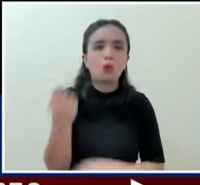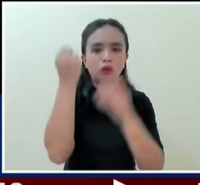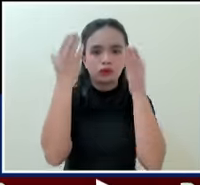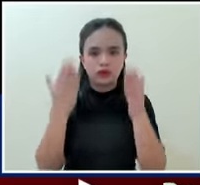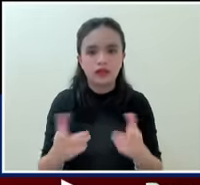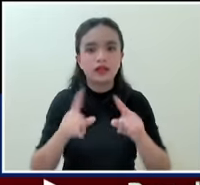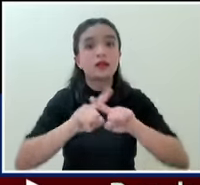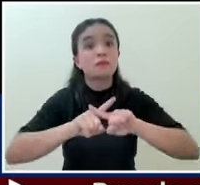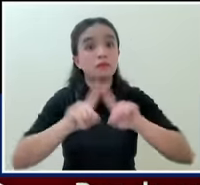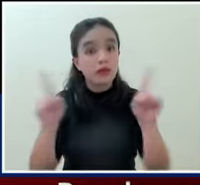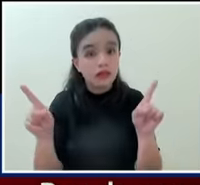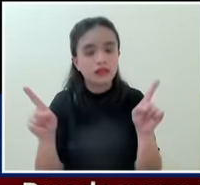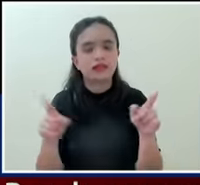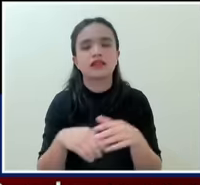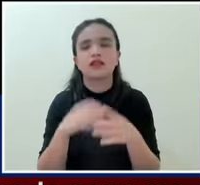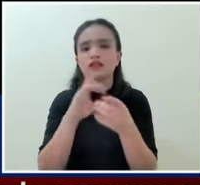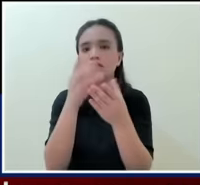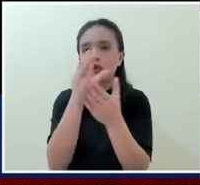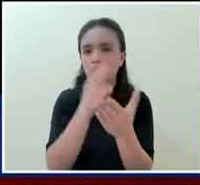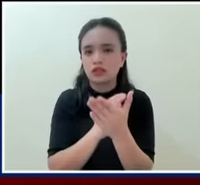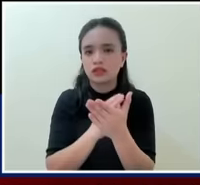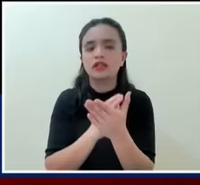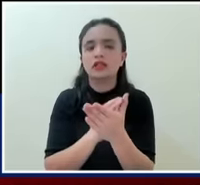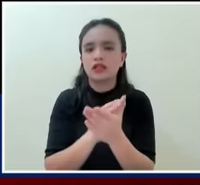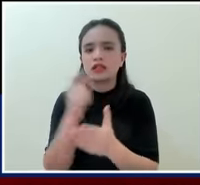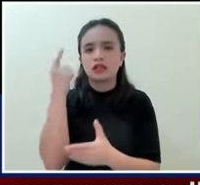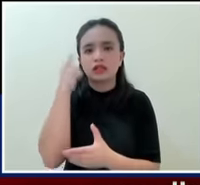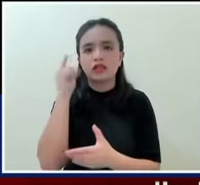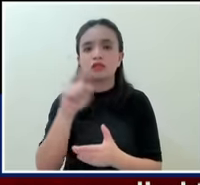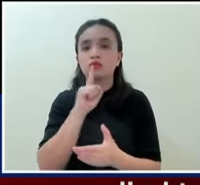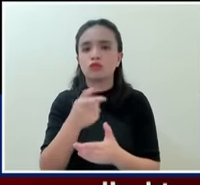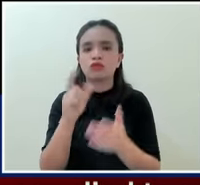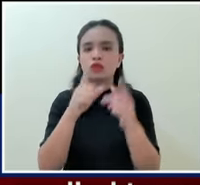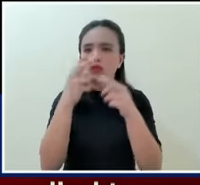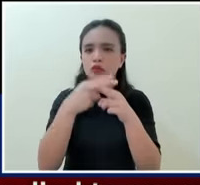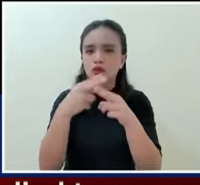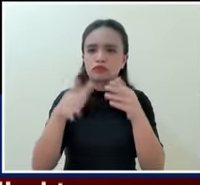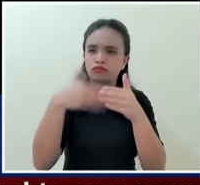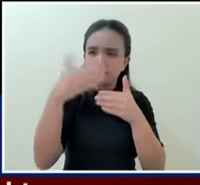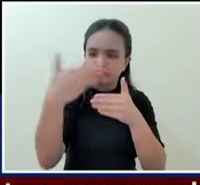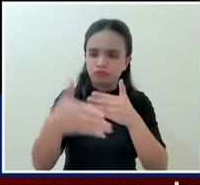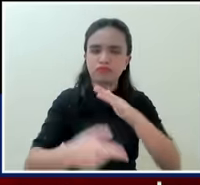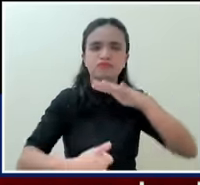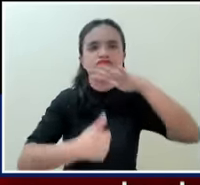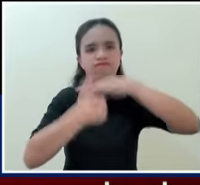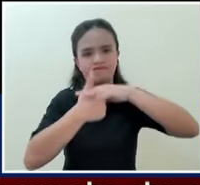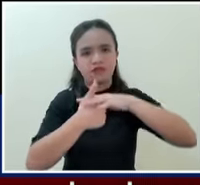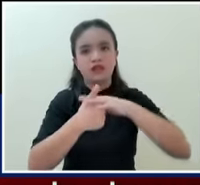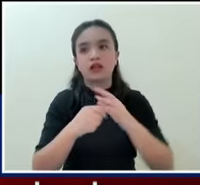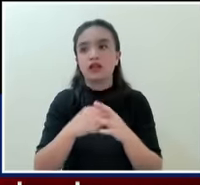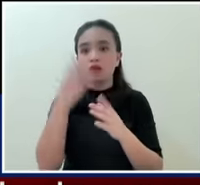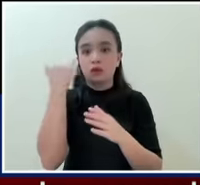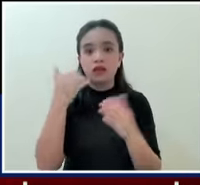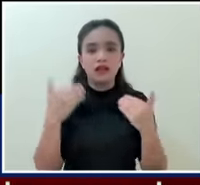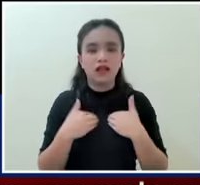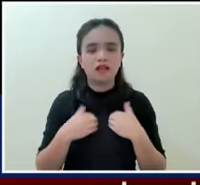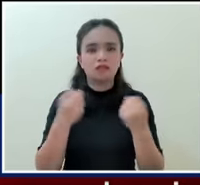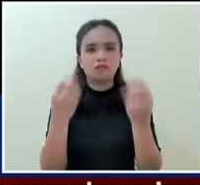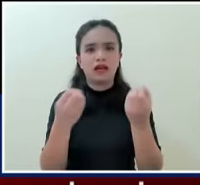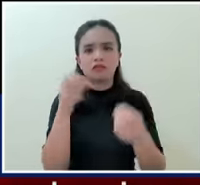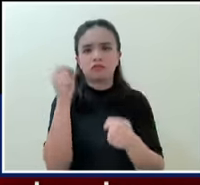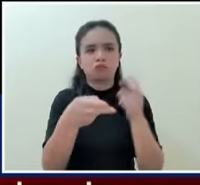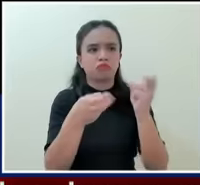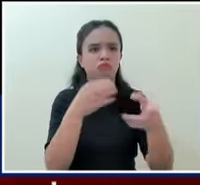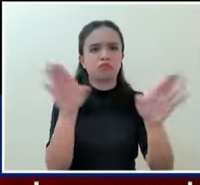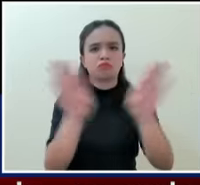Pero syempre, yun ay malamang sa malamang ay lulutang din sa mga susunod na araw. Kasunod nga nung sunod-sunod na order, closure